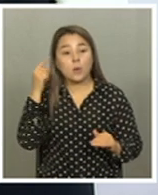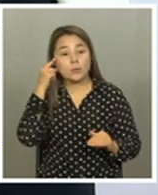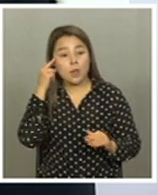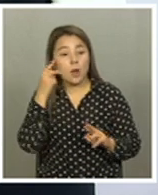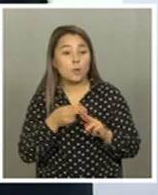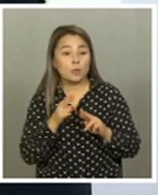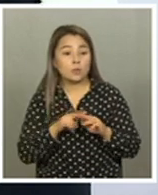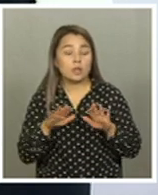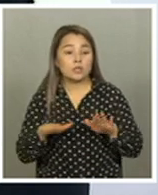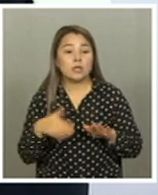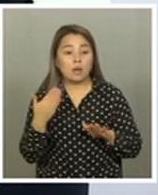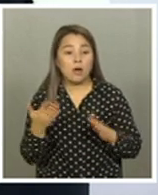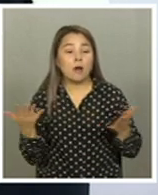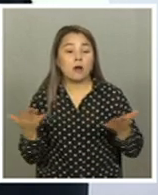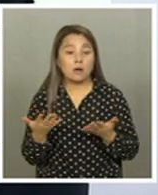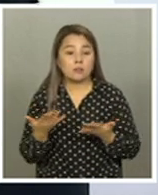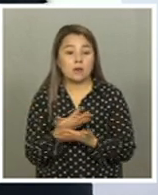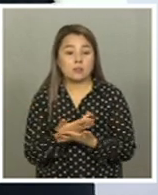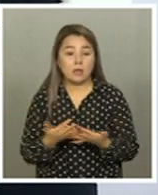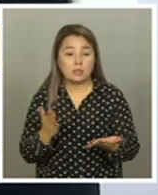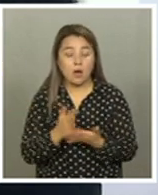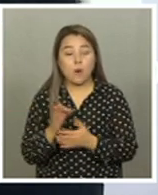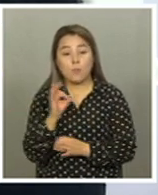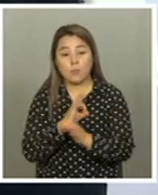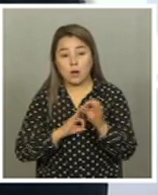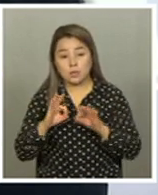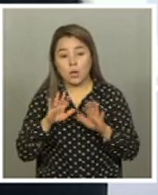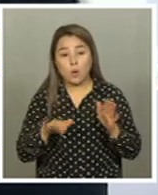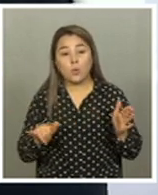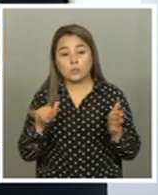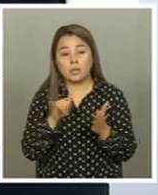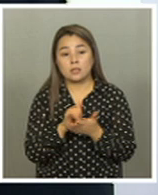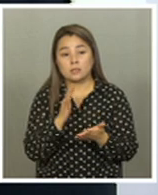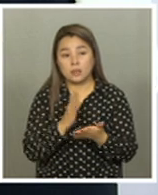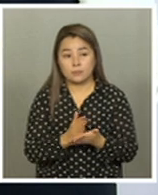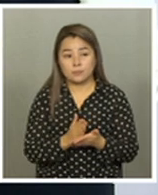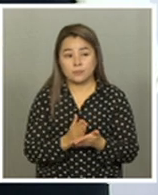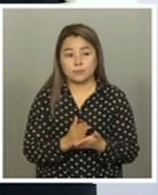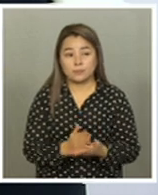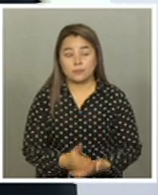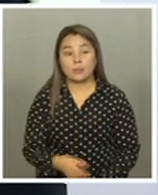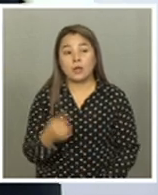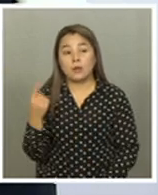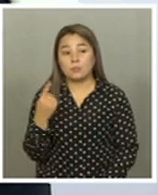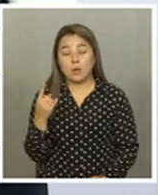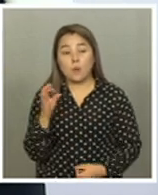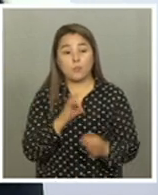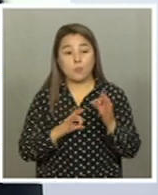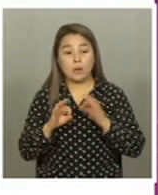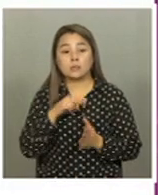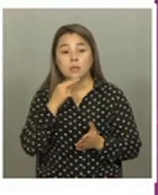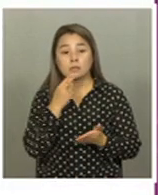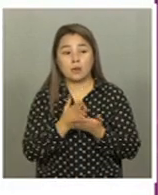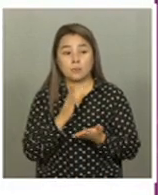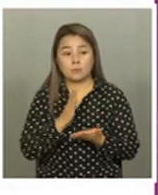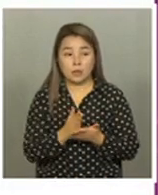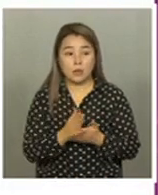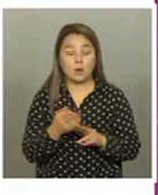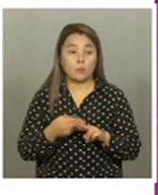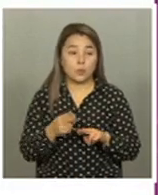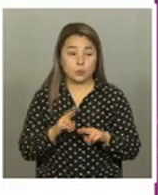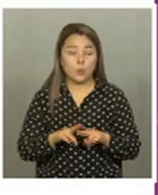жерде қандай заттардың молекулалары орналасқан? Бірінші молекулаға назар аударсаңыздар, бұл